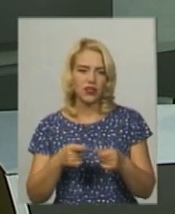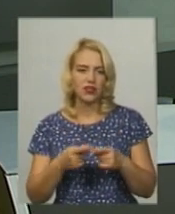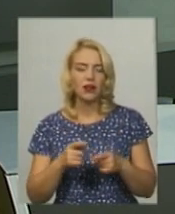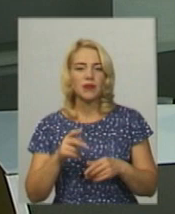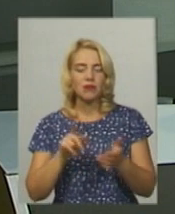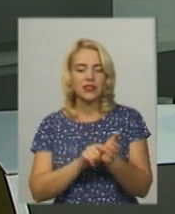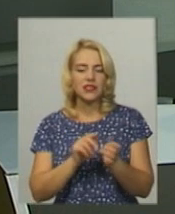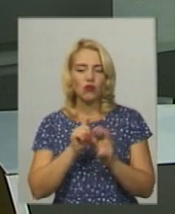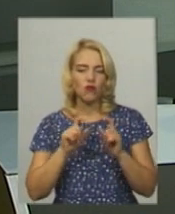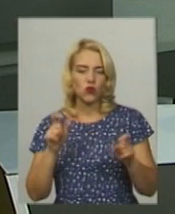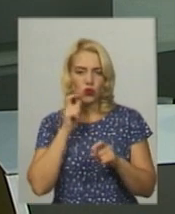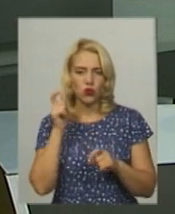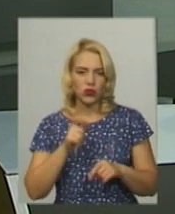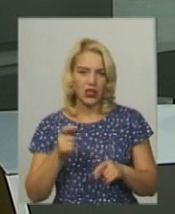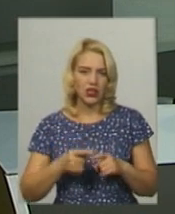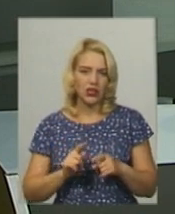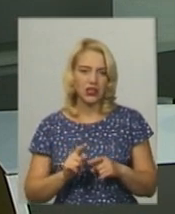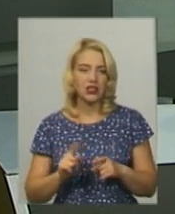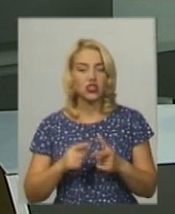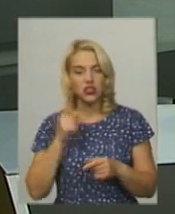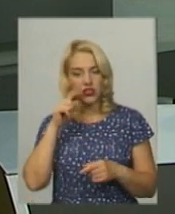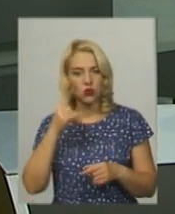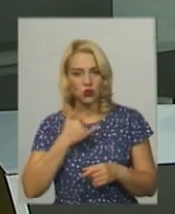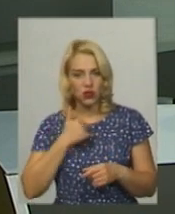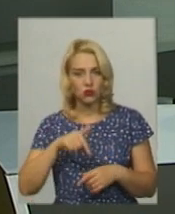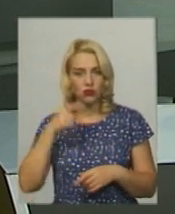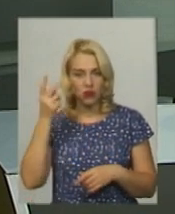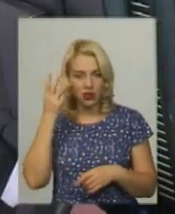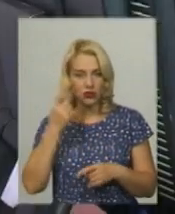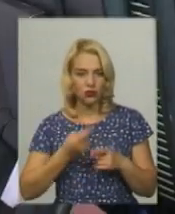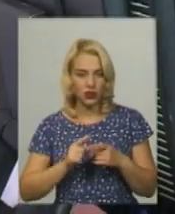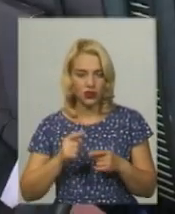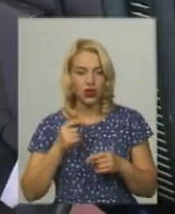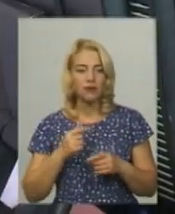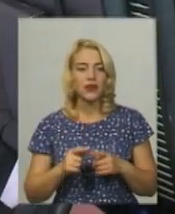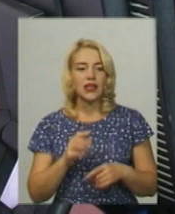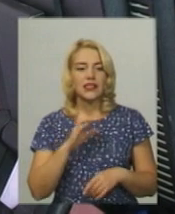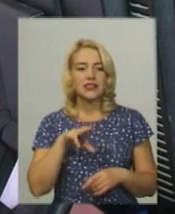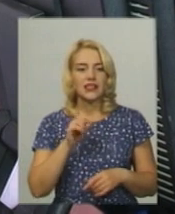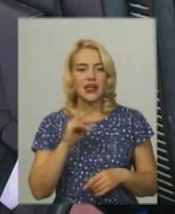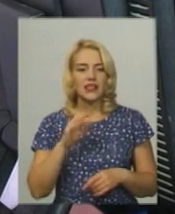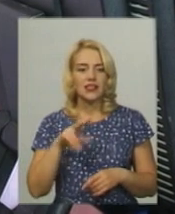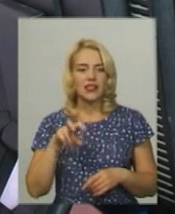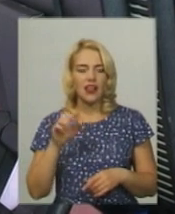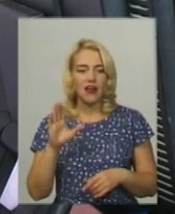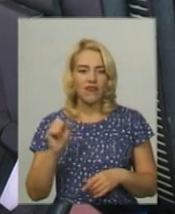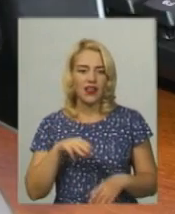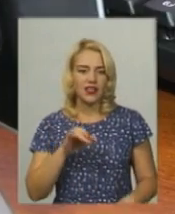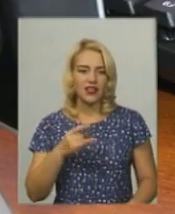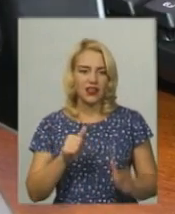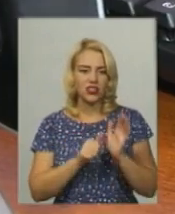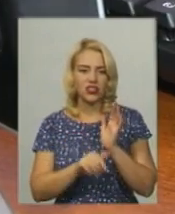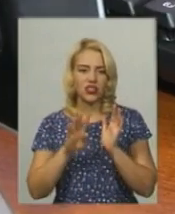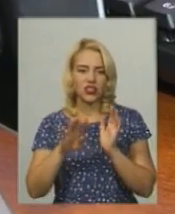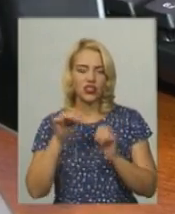Чи знають у Хмельницькому про нововведення, дізнавалася Анастасія Збродова. З Станіславі Третяк 64 років. Жінка вийшла